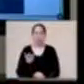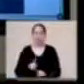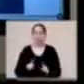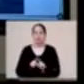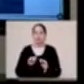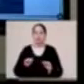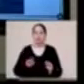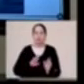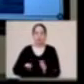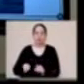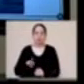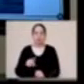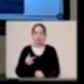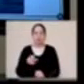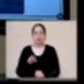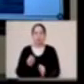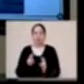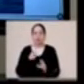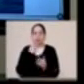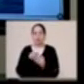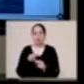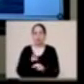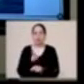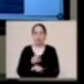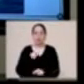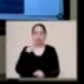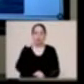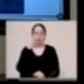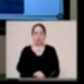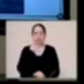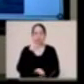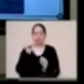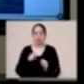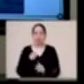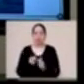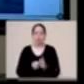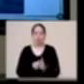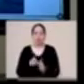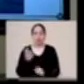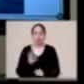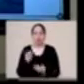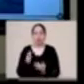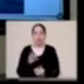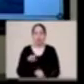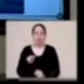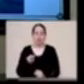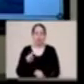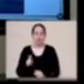Итак, ребята, после того, как вы посмотрели данное видео, я думаю, вы многое новое узнали именно о